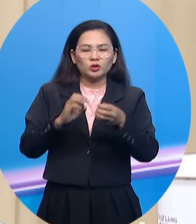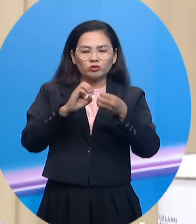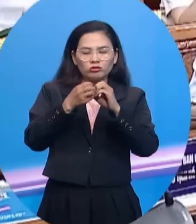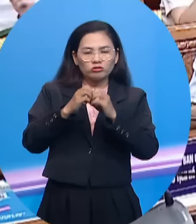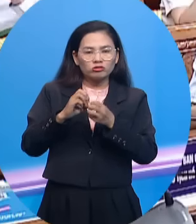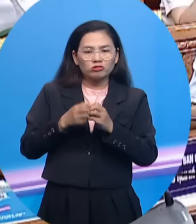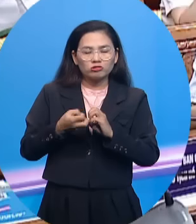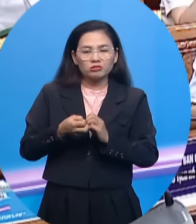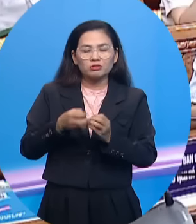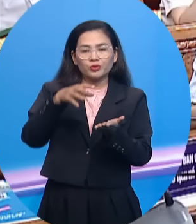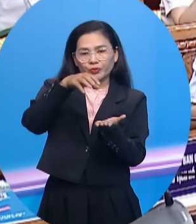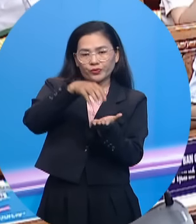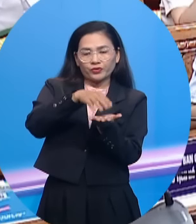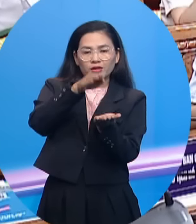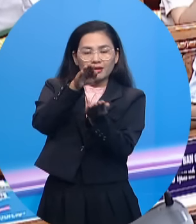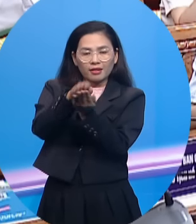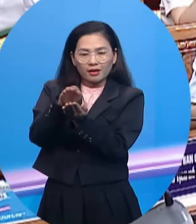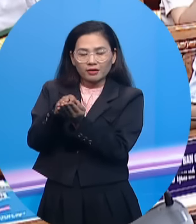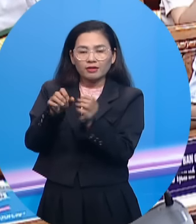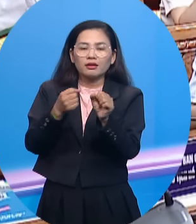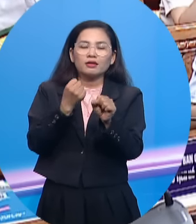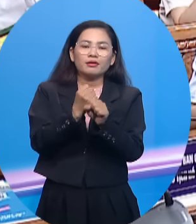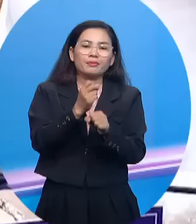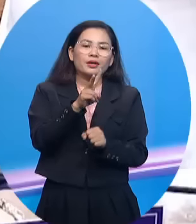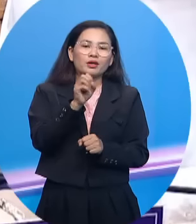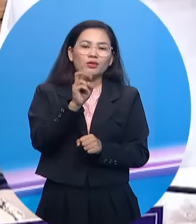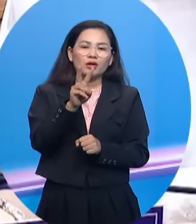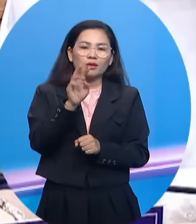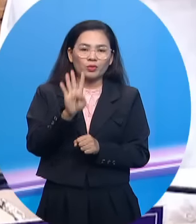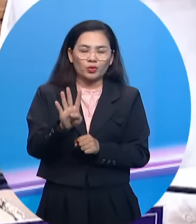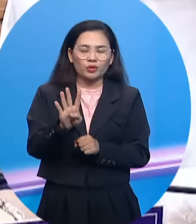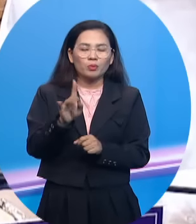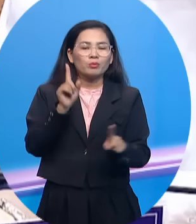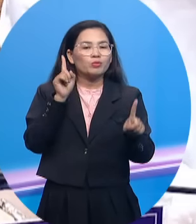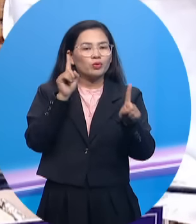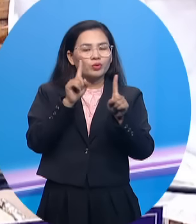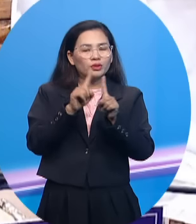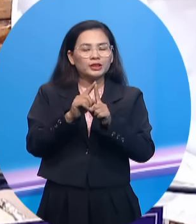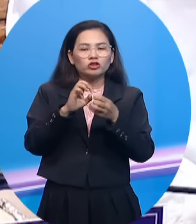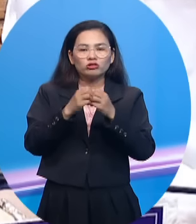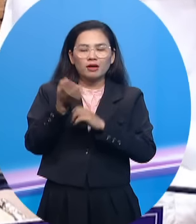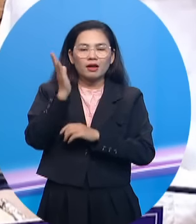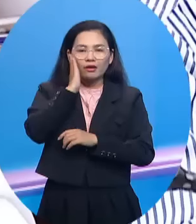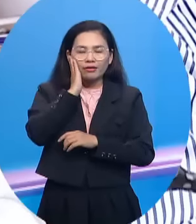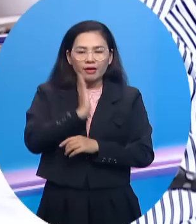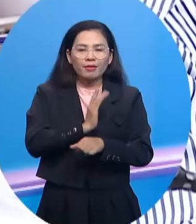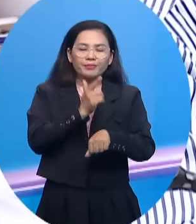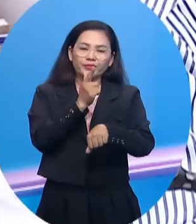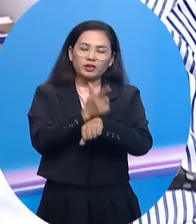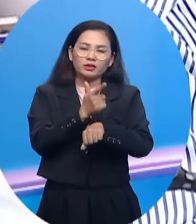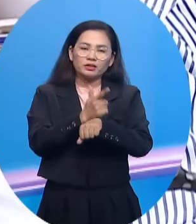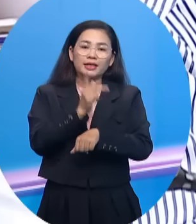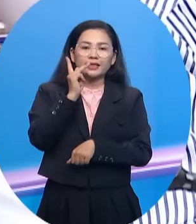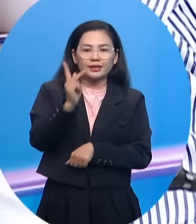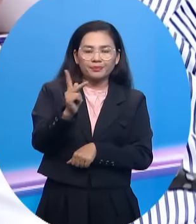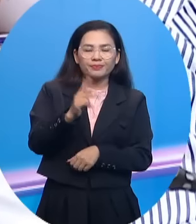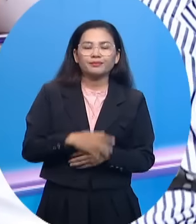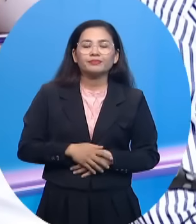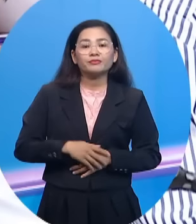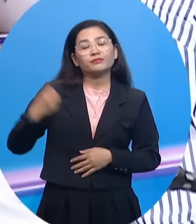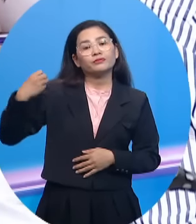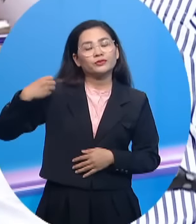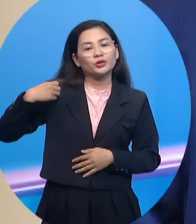kỳ công trình Lăng Chủ tịch Hồ Chí Minh năm 2024, đảm bảo chất lượng, an toàn tuyệt đối, đúng tiến độ đề ra. Thủ tướng Chính phủ Phạm Minh